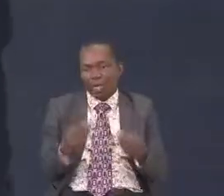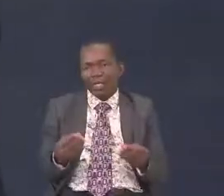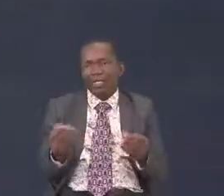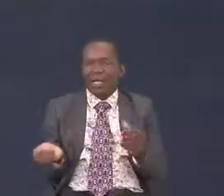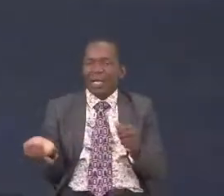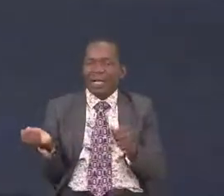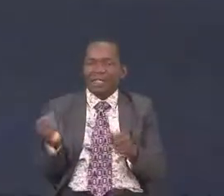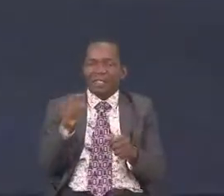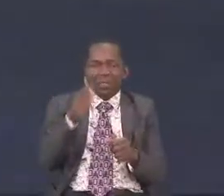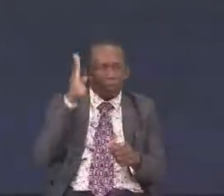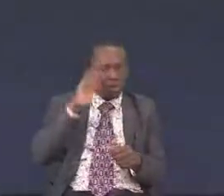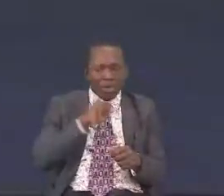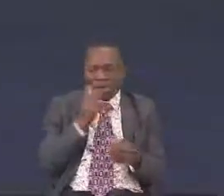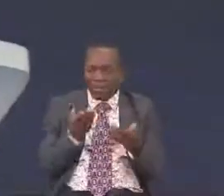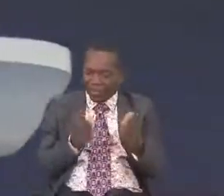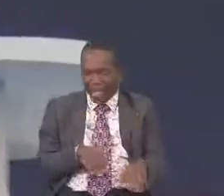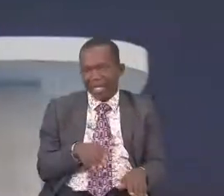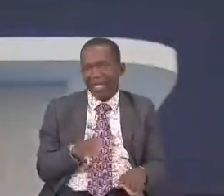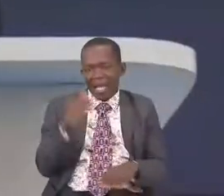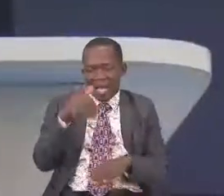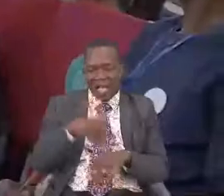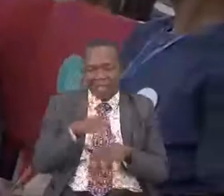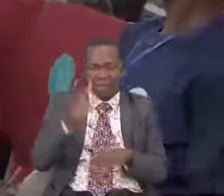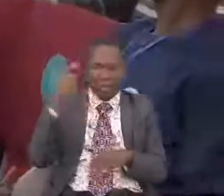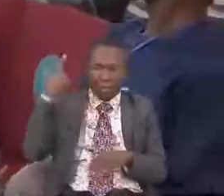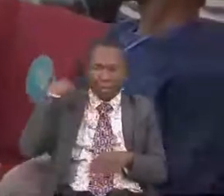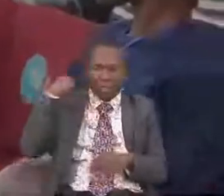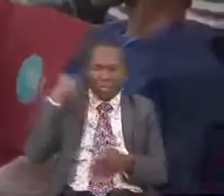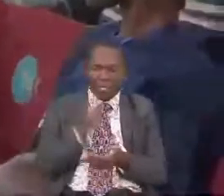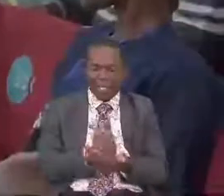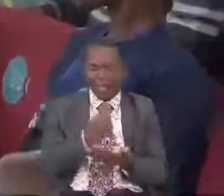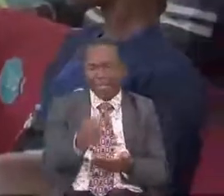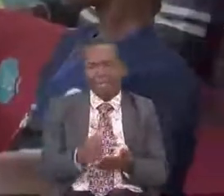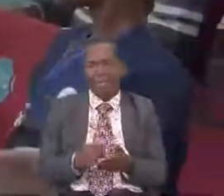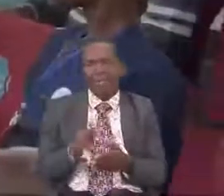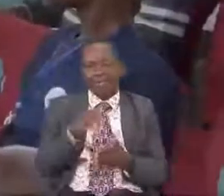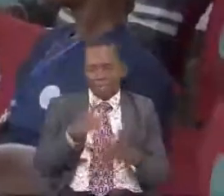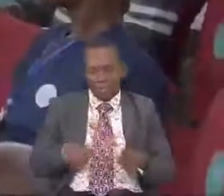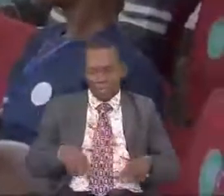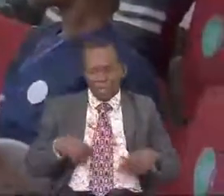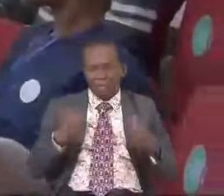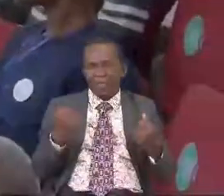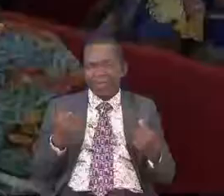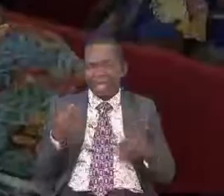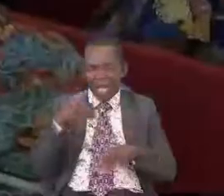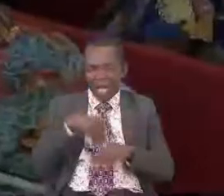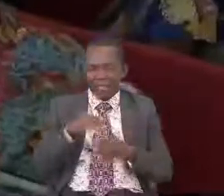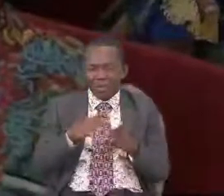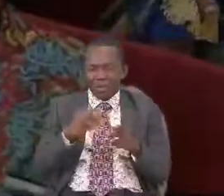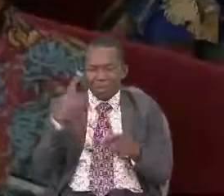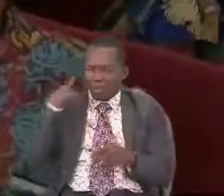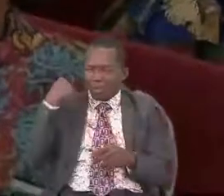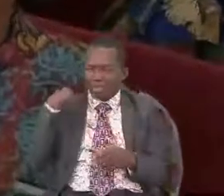ne mourras pas à ton poste. Tu vivras à ton poste.